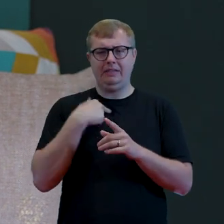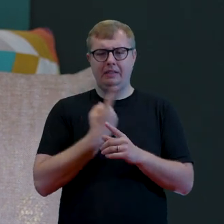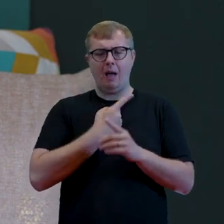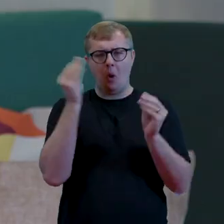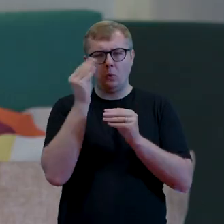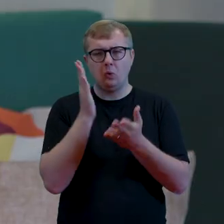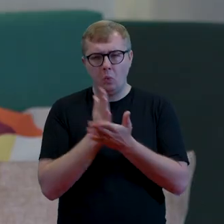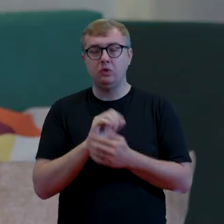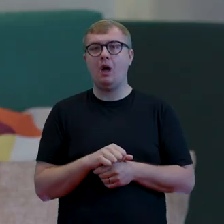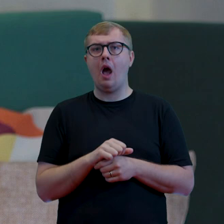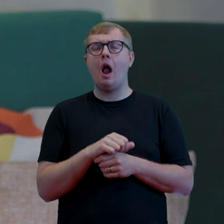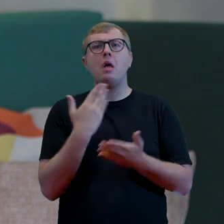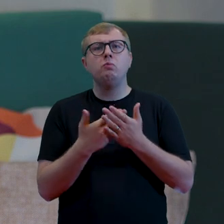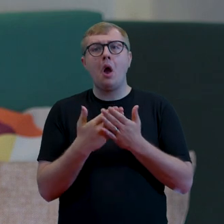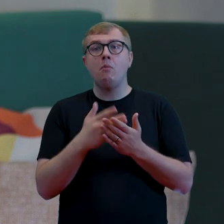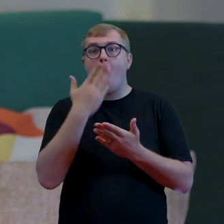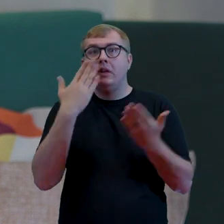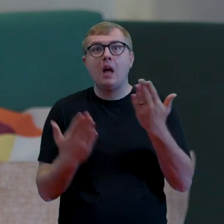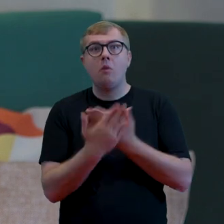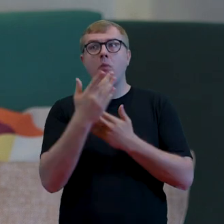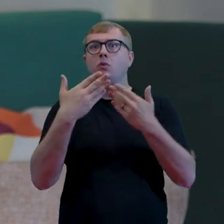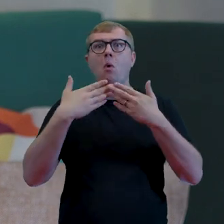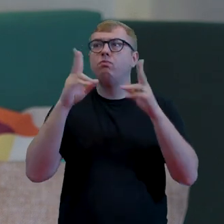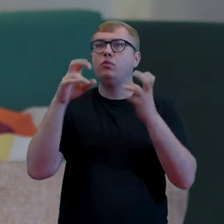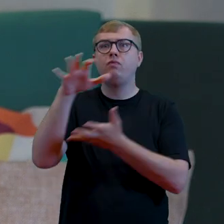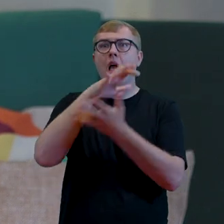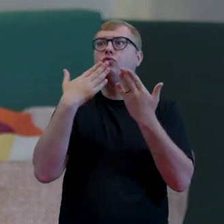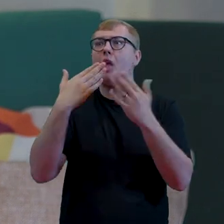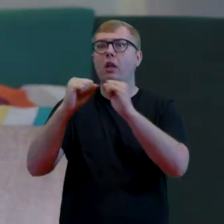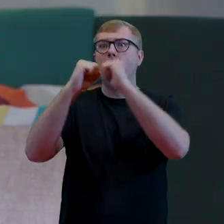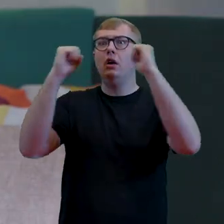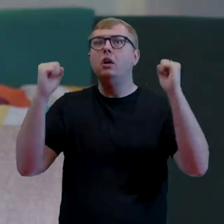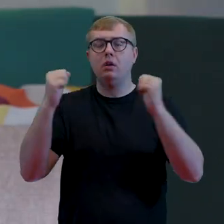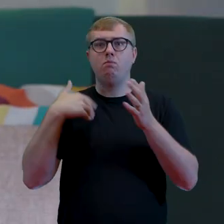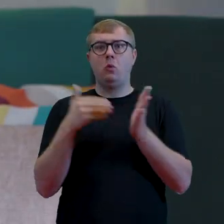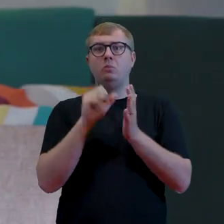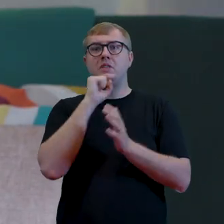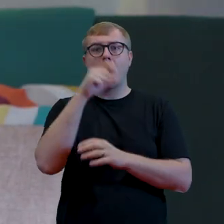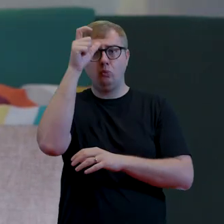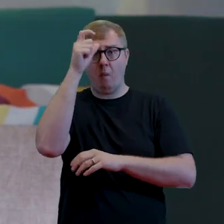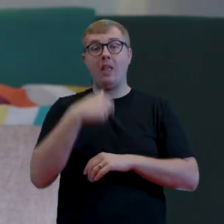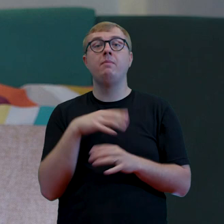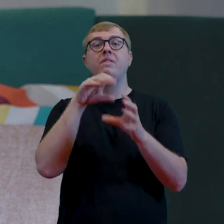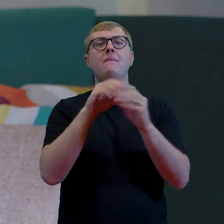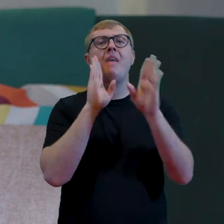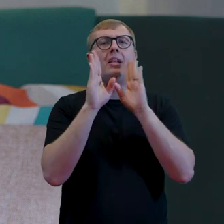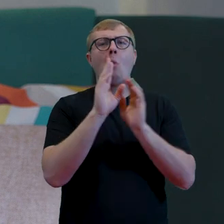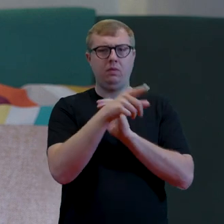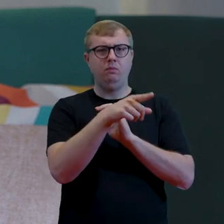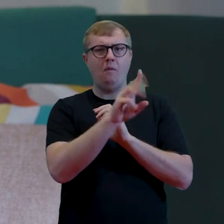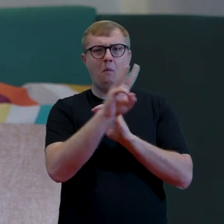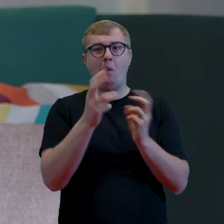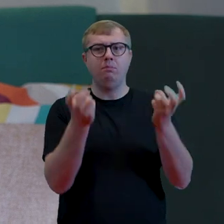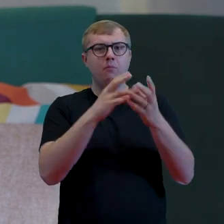dlaczego okazało się że to jest właśnie to okno na świat którego potrzebuje starszy człowiek Założyłam sobie profil na Facebooku i potem